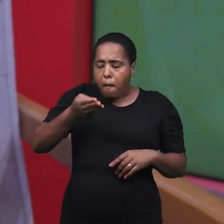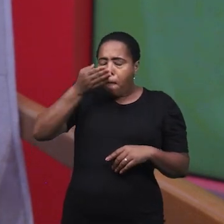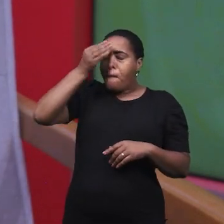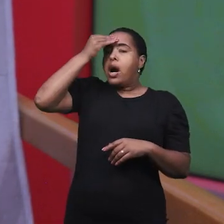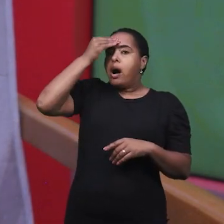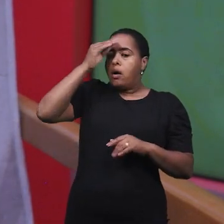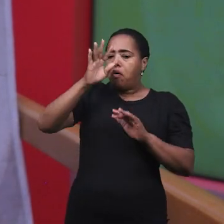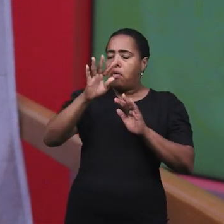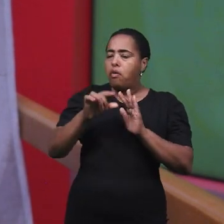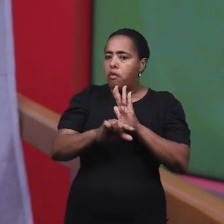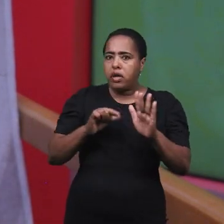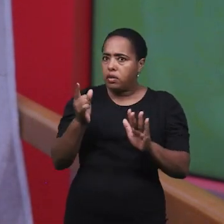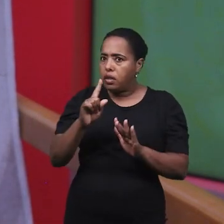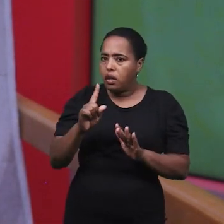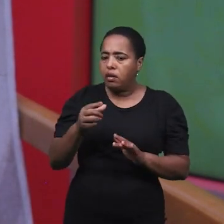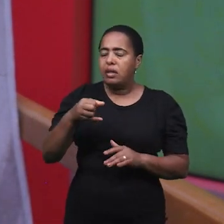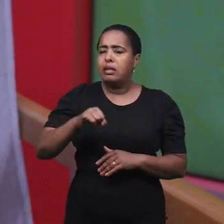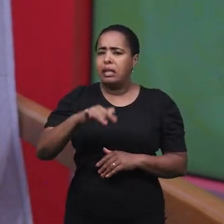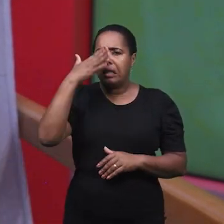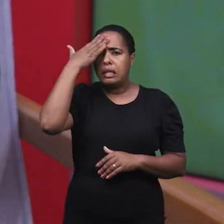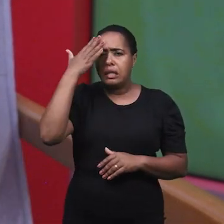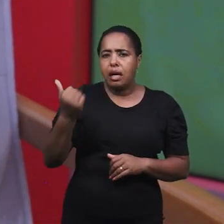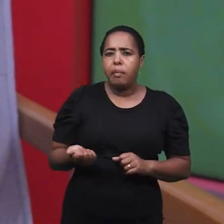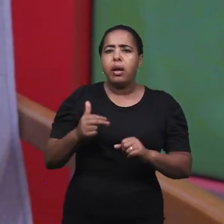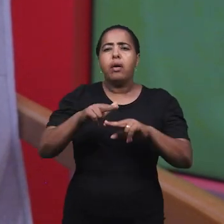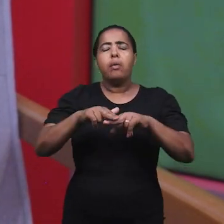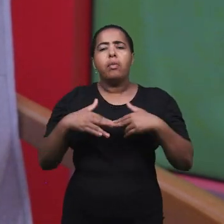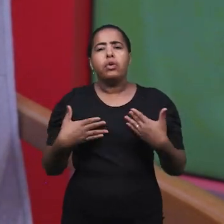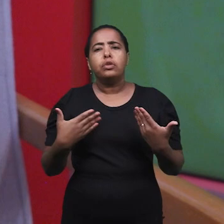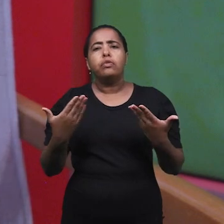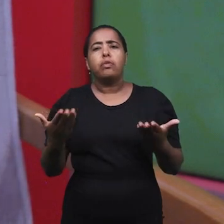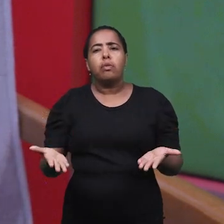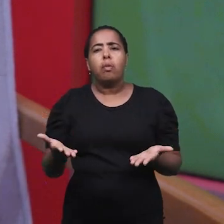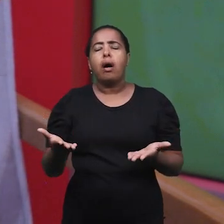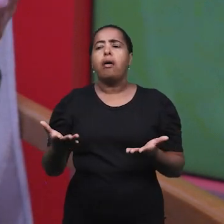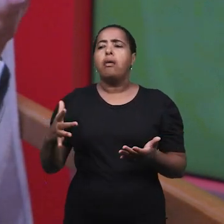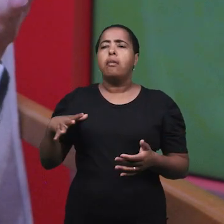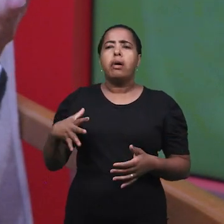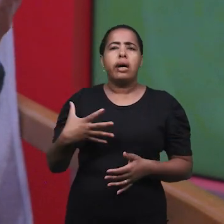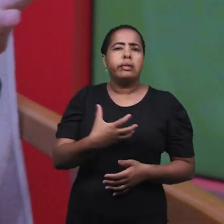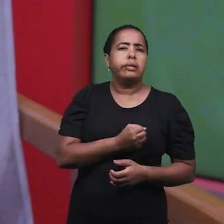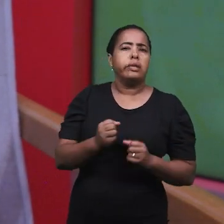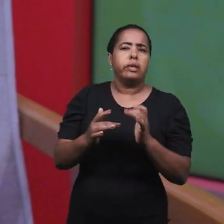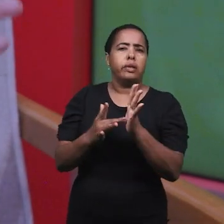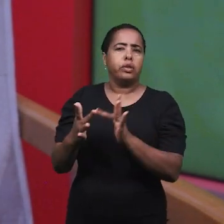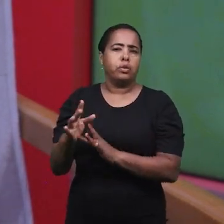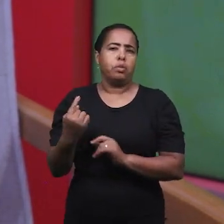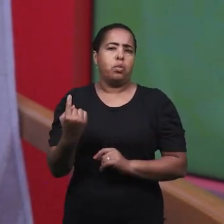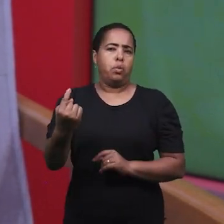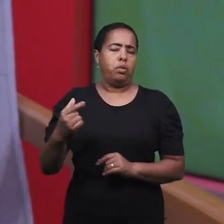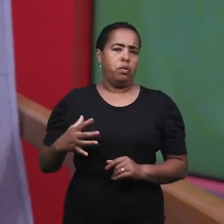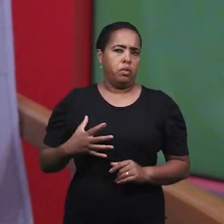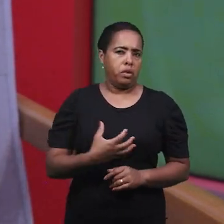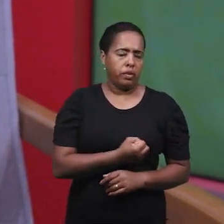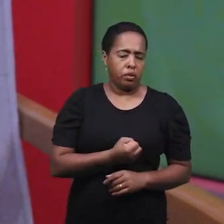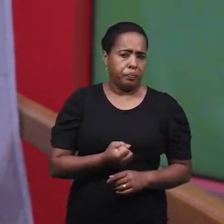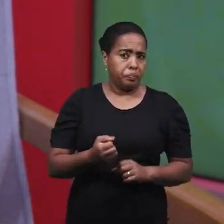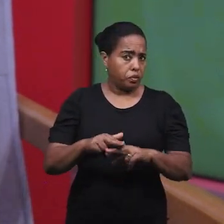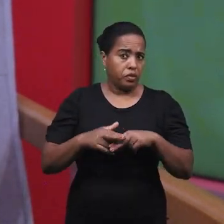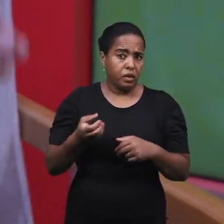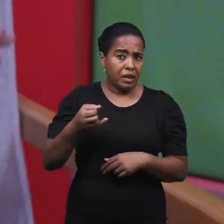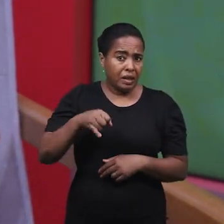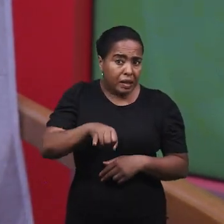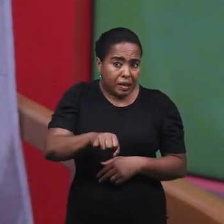besoin d'apprendre par cœur le verset, mais si elle a cela, pourquoi l'accepter comme sauveur?